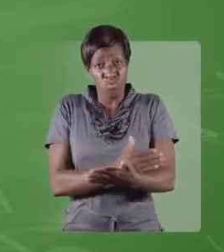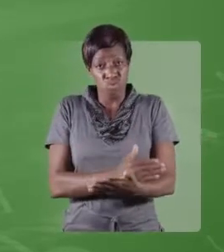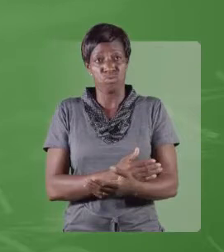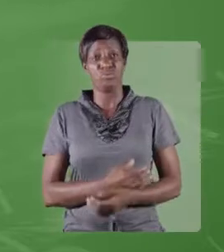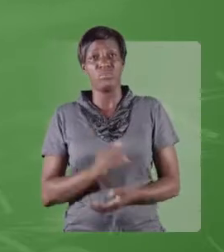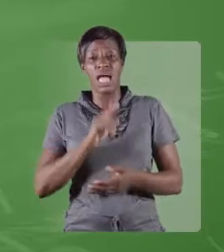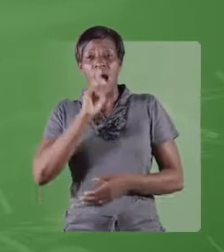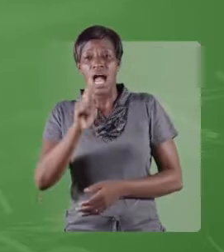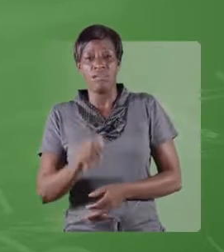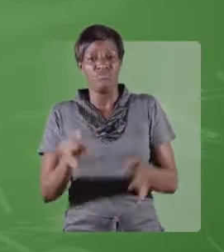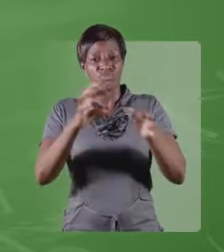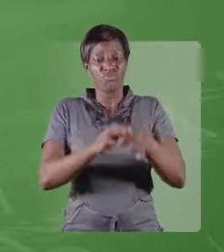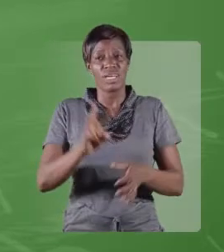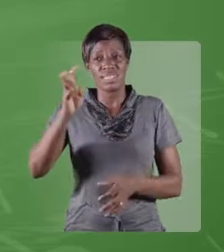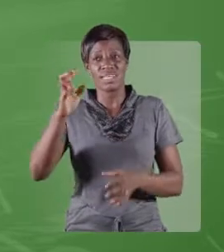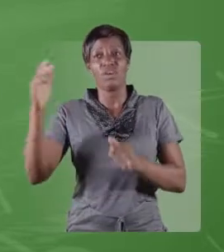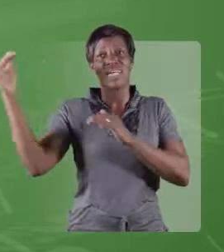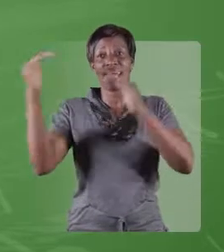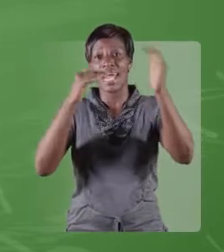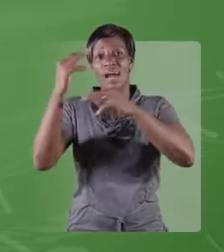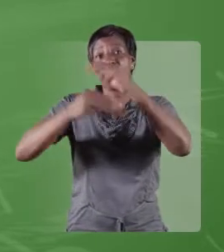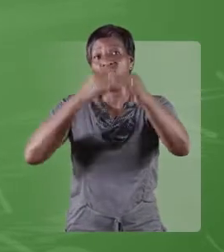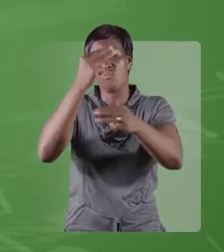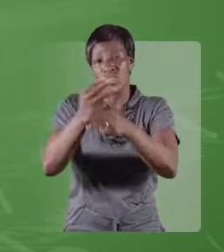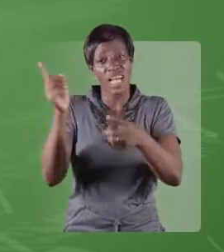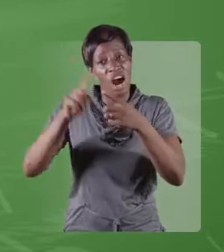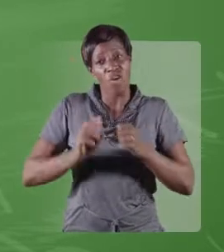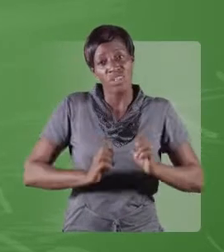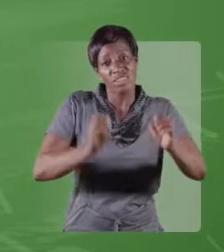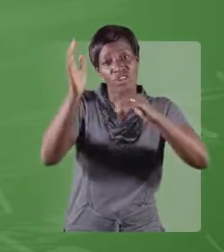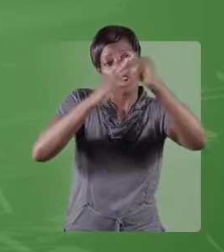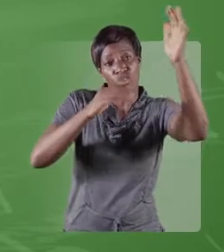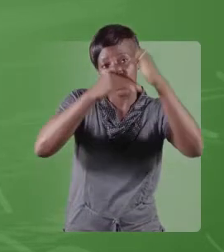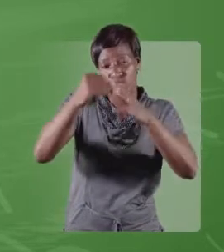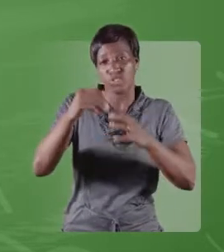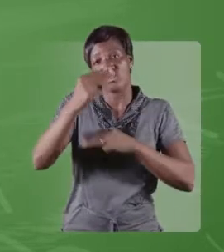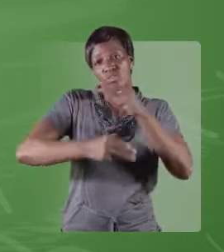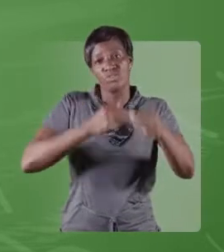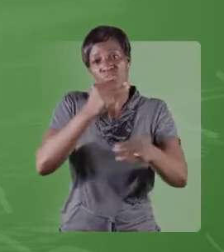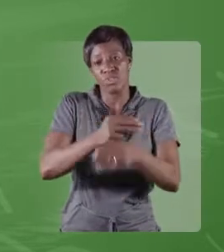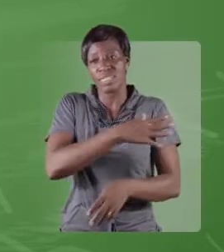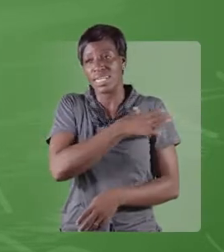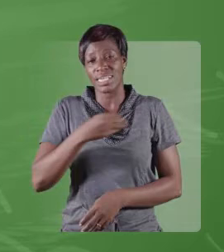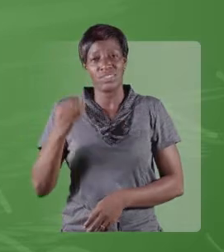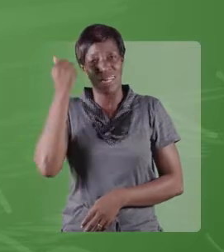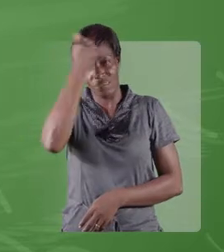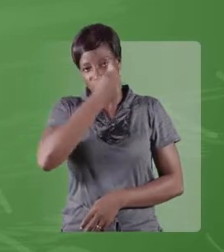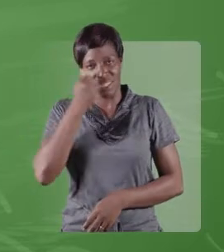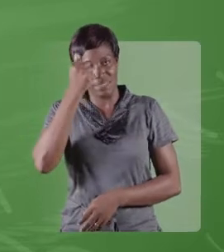est « De la Seconde Guerre mondiale aux efforts de construction du monde et de l'Afrique ».